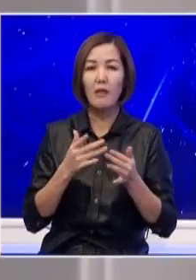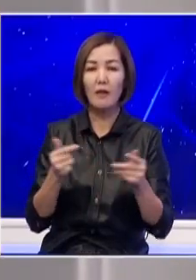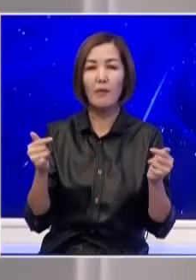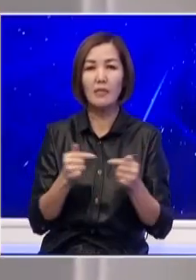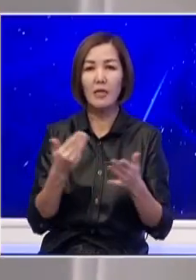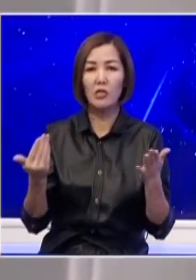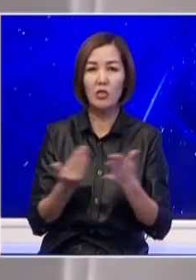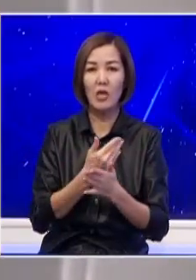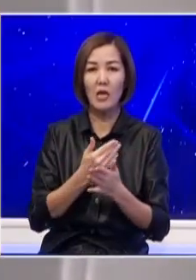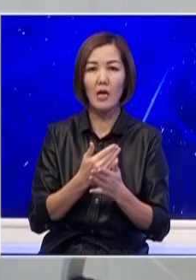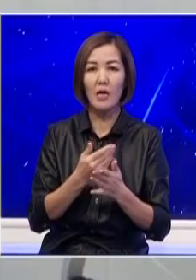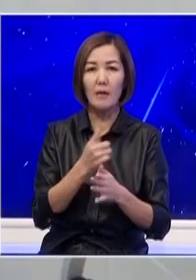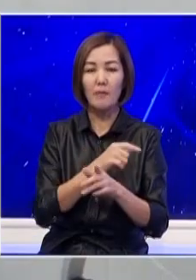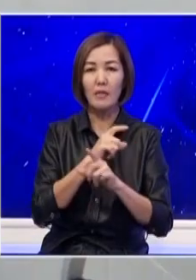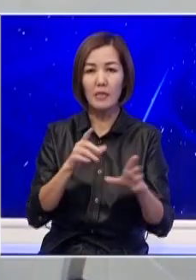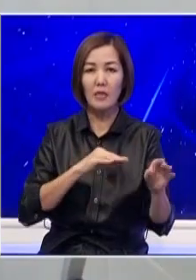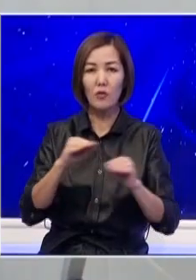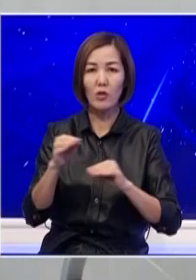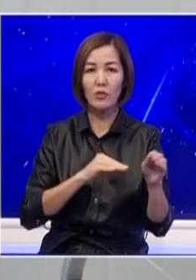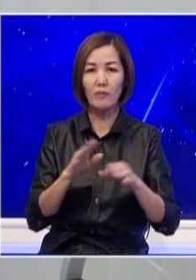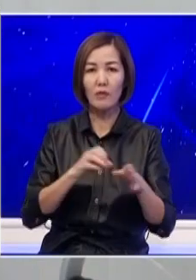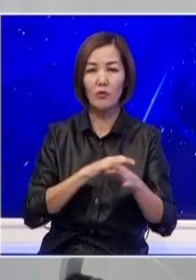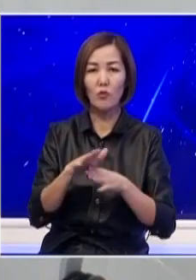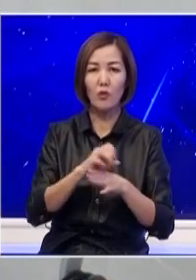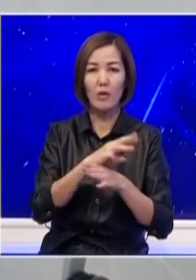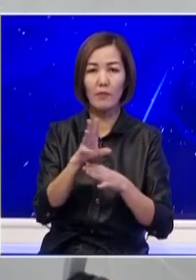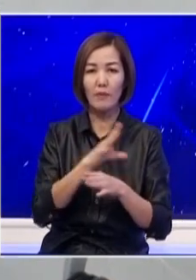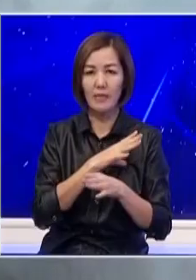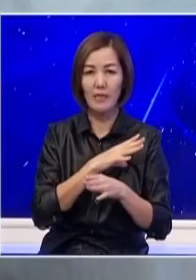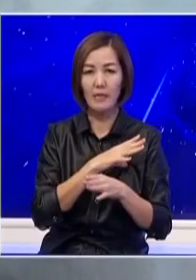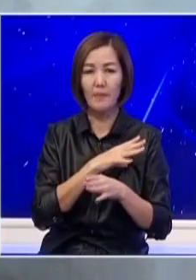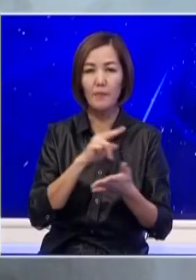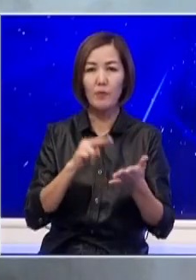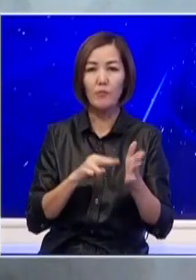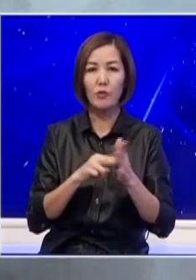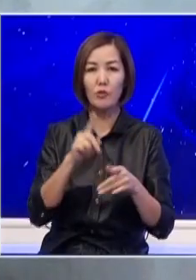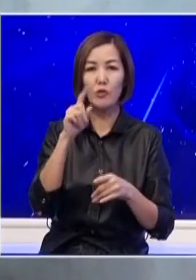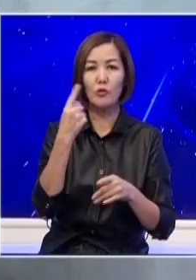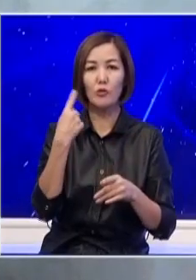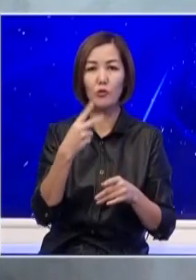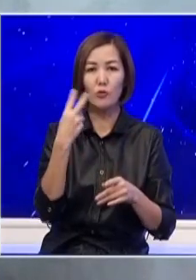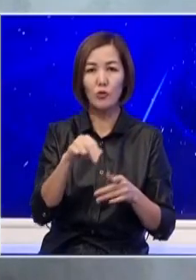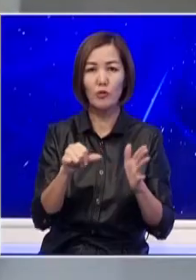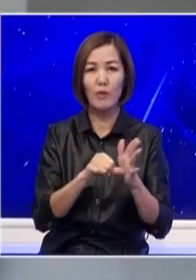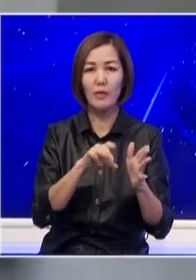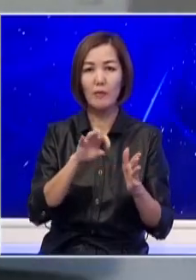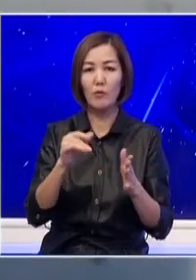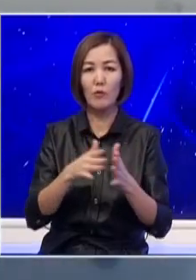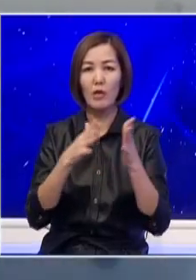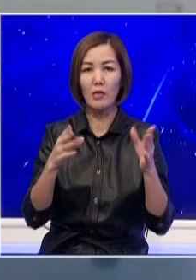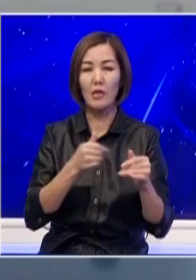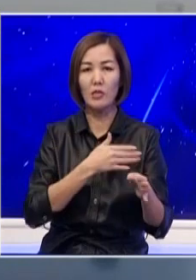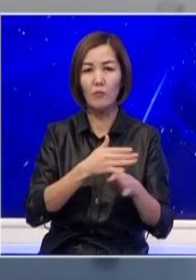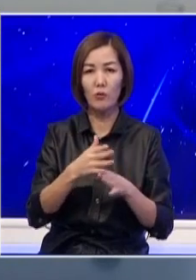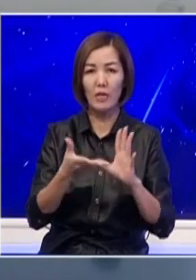су жаңа заманауи медициналық құрал жабдықтармен толық қамтамасыз етіліпті. Ол үшін бюджеттен 126 миллионнан